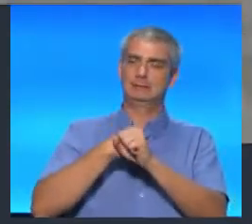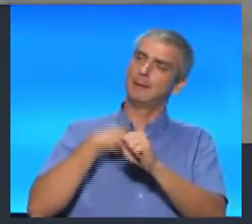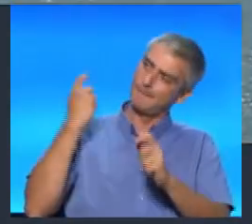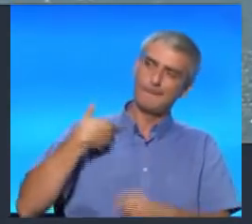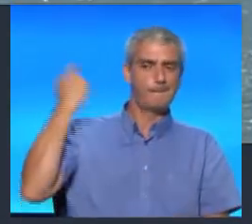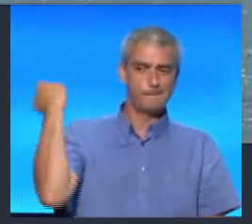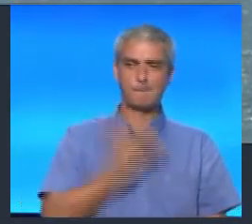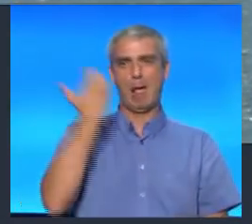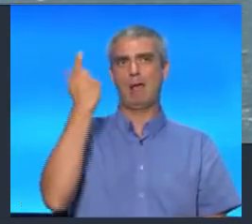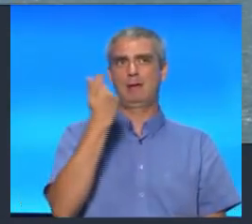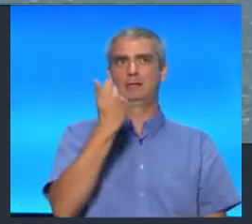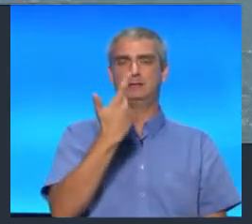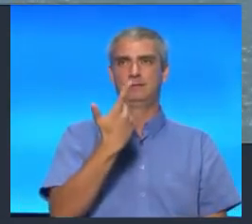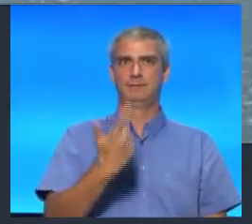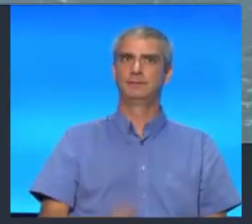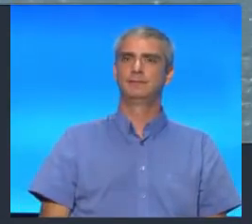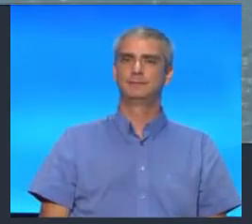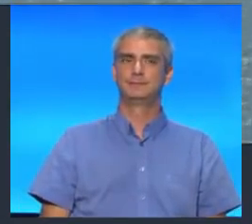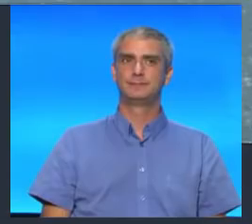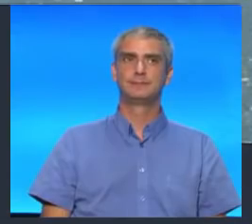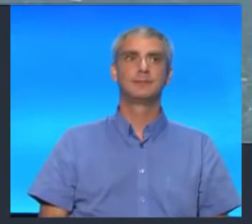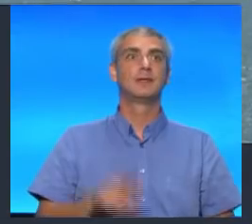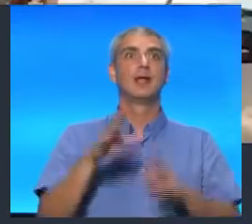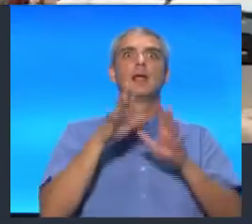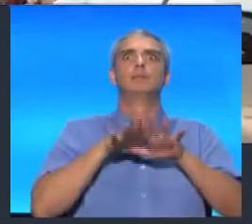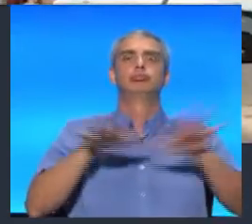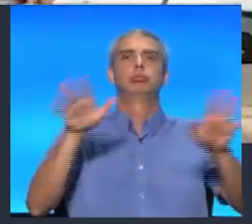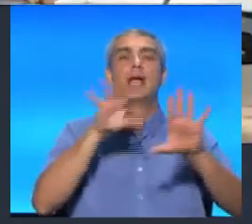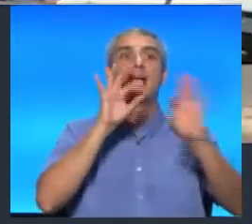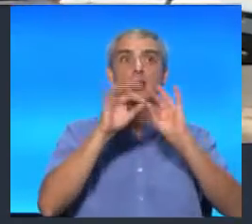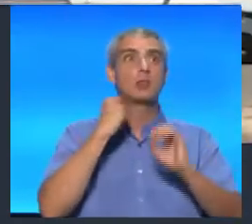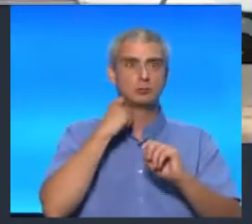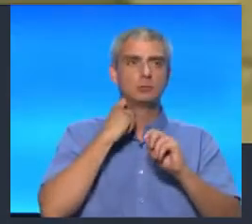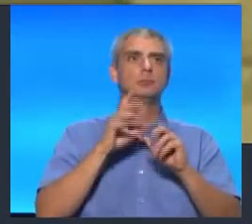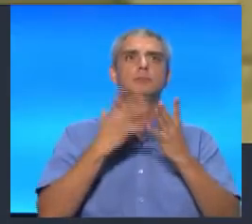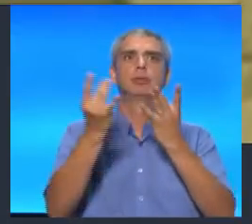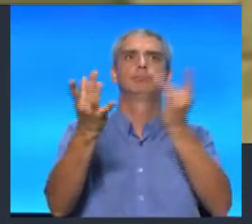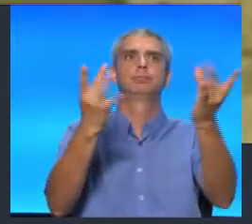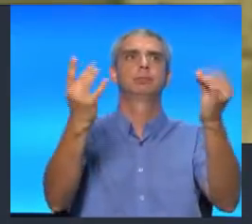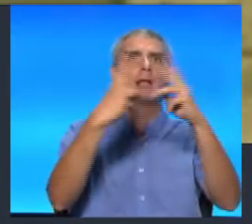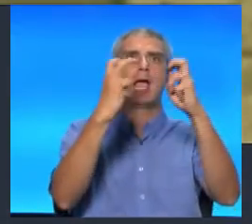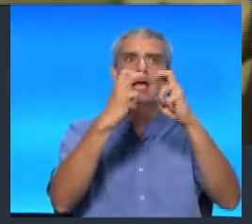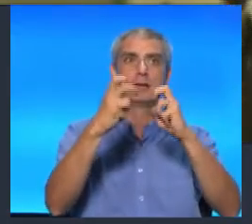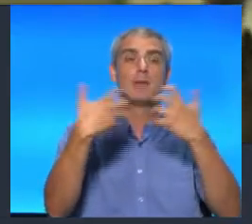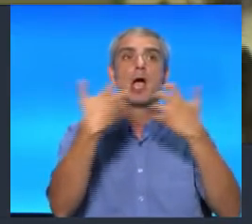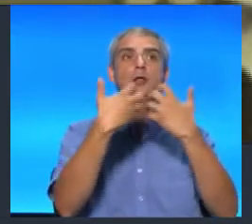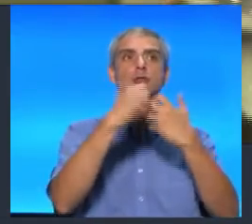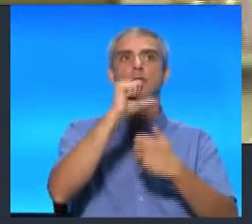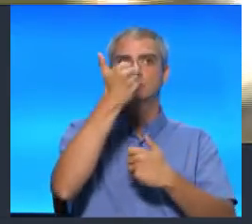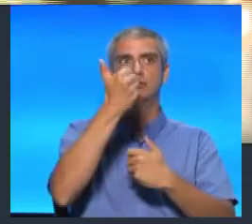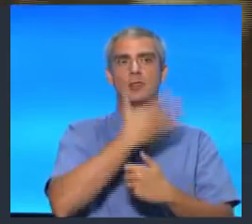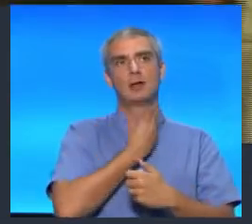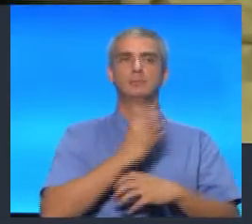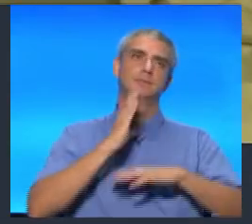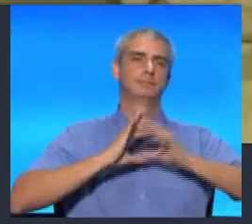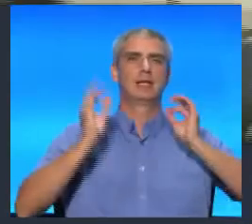מכה אחריו. מגפת הקניונים שתקפה את ראשון החלה להדביק ערים אחרות. אשדוד הייתה הראשונה להתפתות והחלה